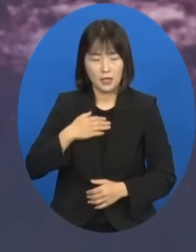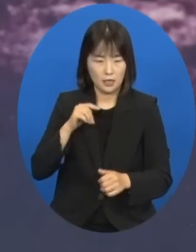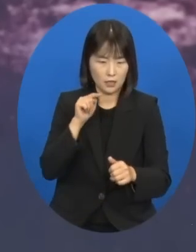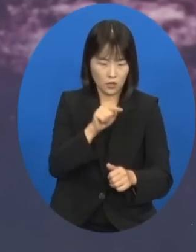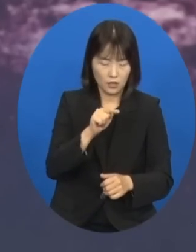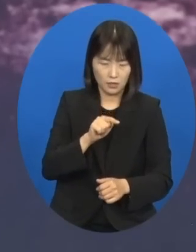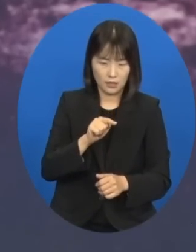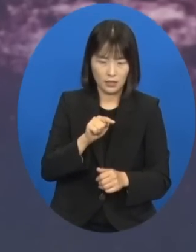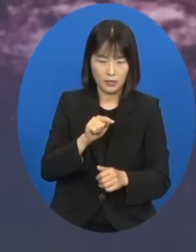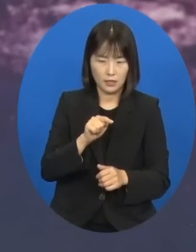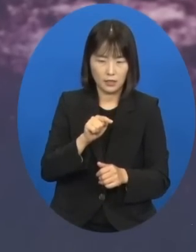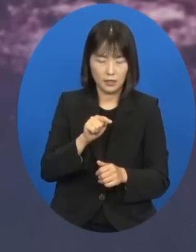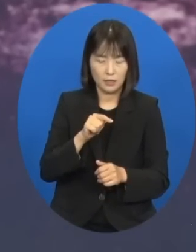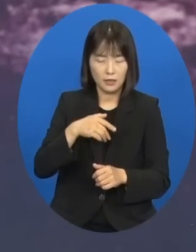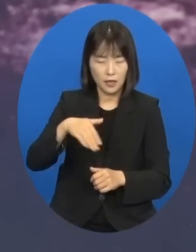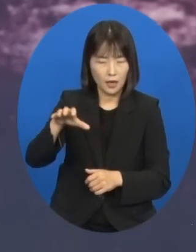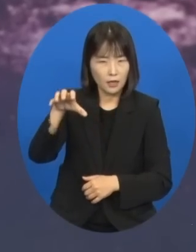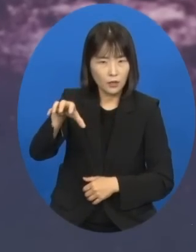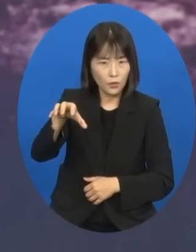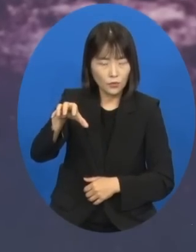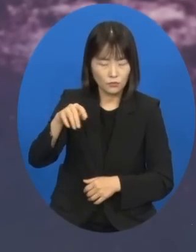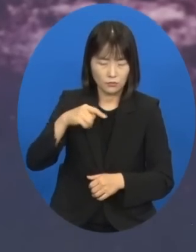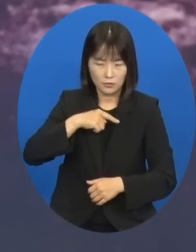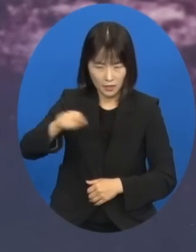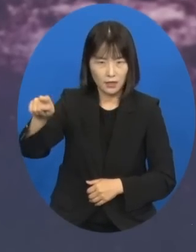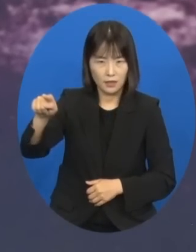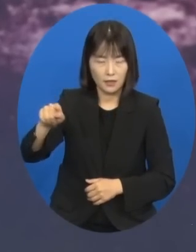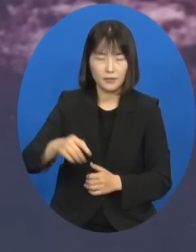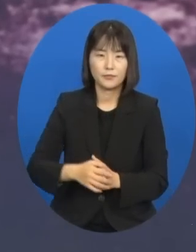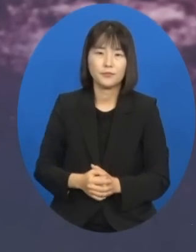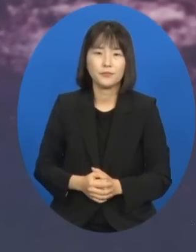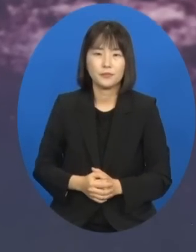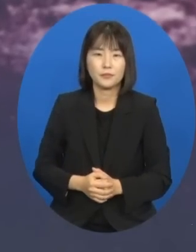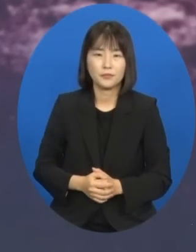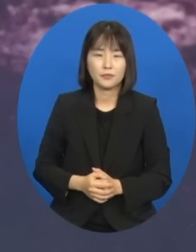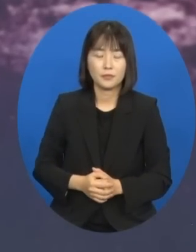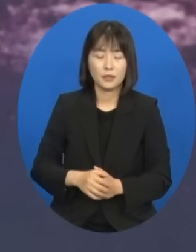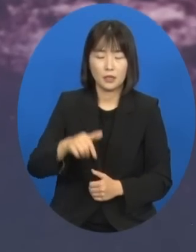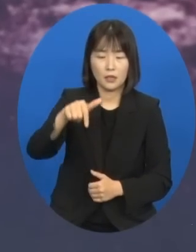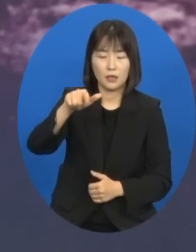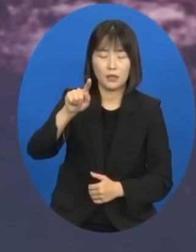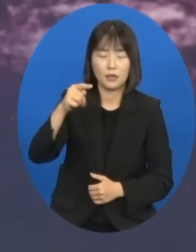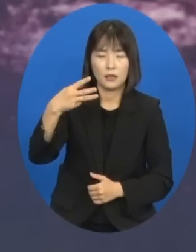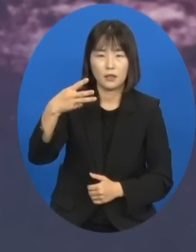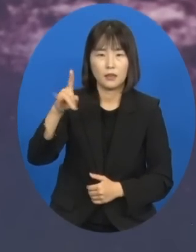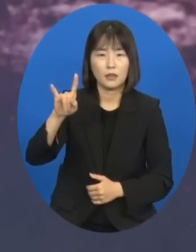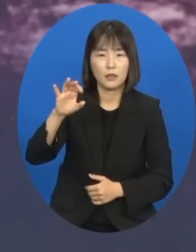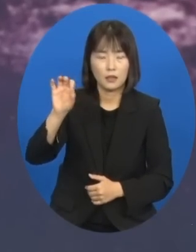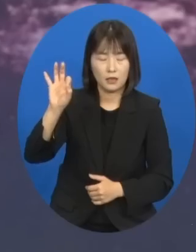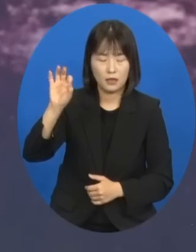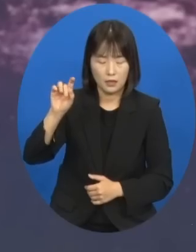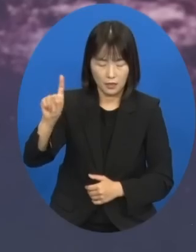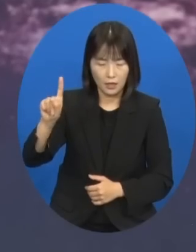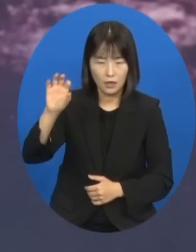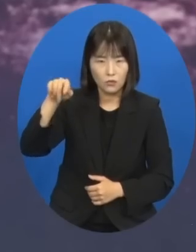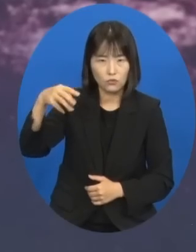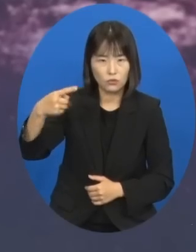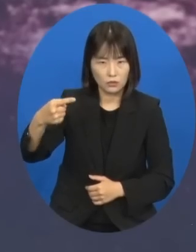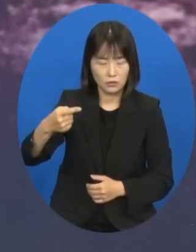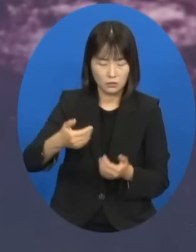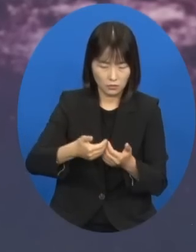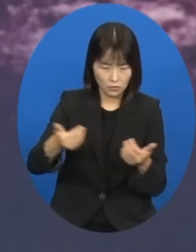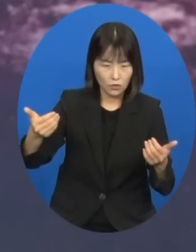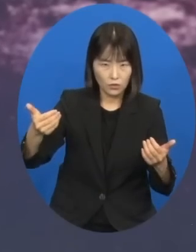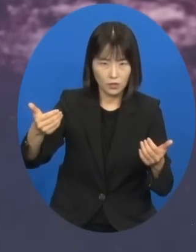땅으로 가라. 그것이 그에게 주신 사명이에요. 그래서 갈대아 우르를 떠나서 하나님이 지시할 땅으로 가는 것이